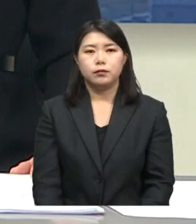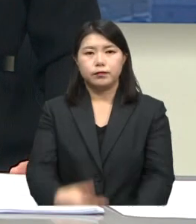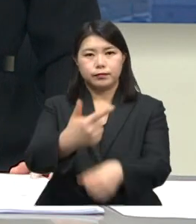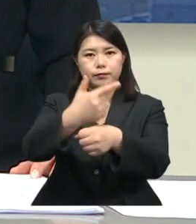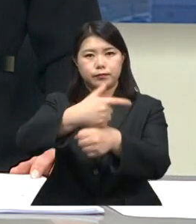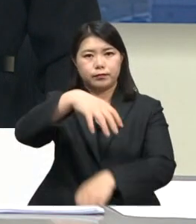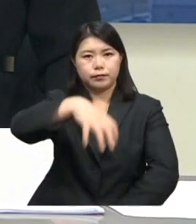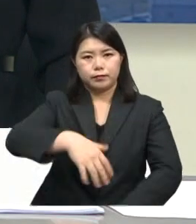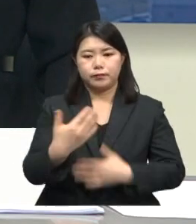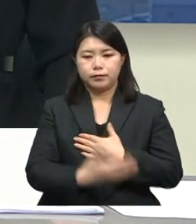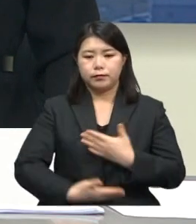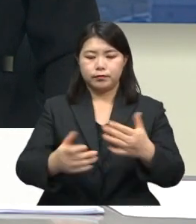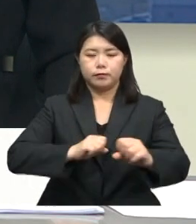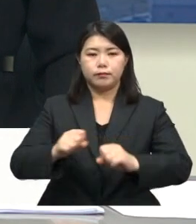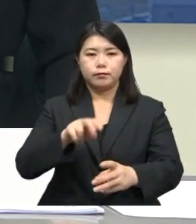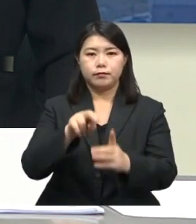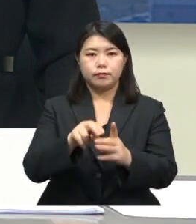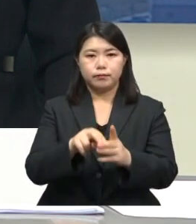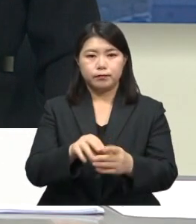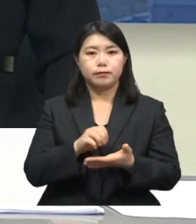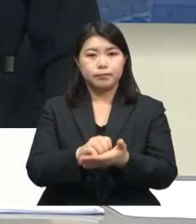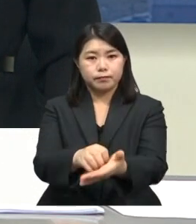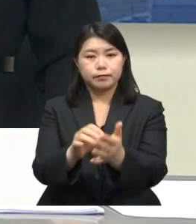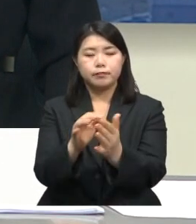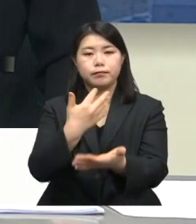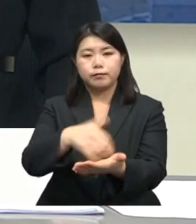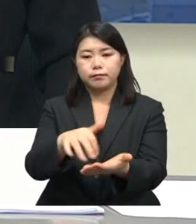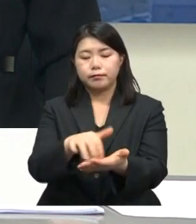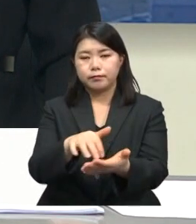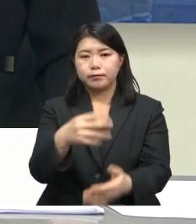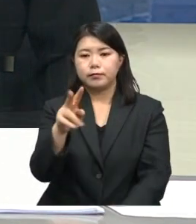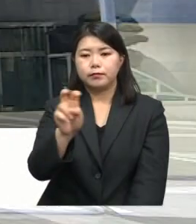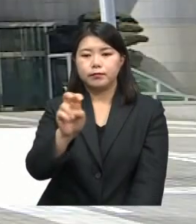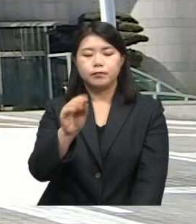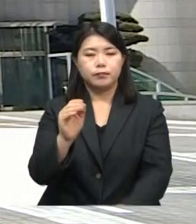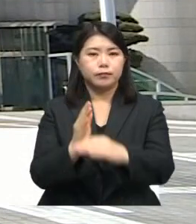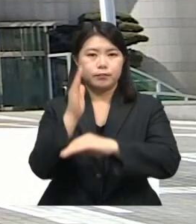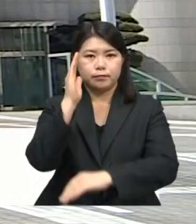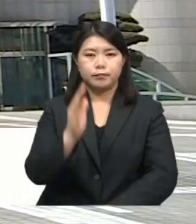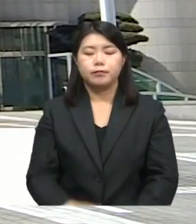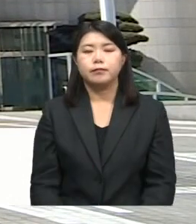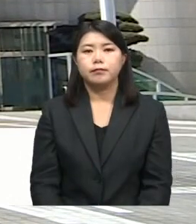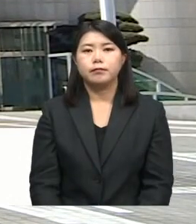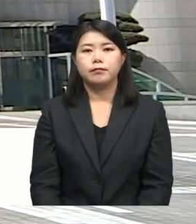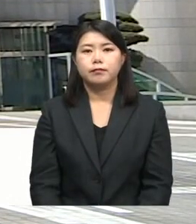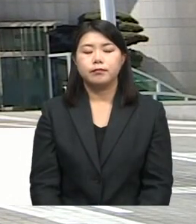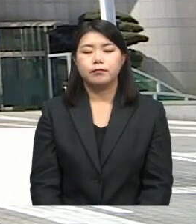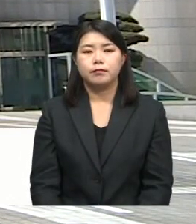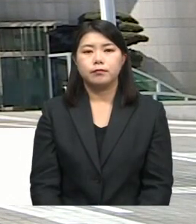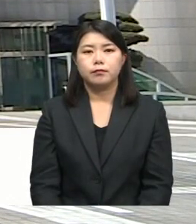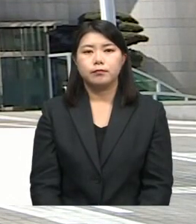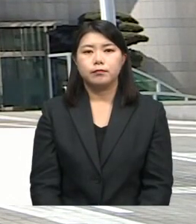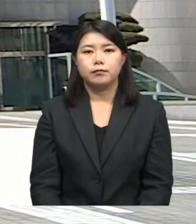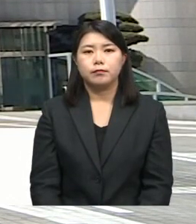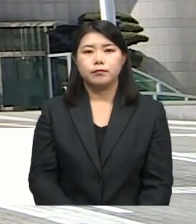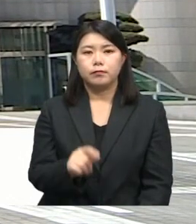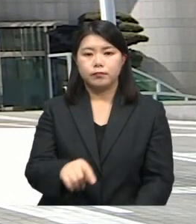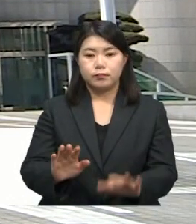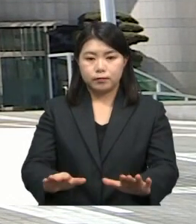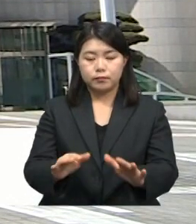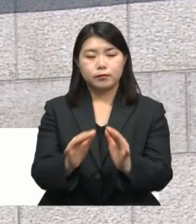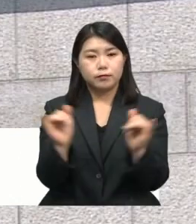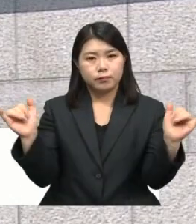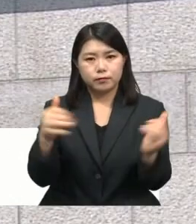남양주시는 자원봉사 센터에 등록된 자원봉사자 수가 20만 명을 돌파했다고 밝혔습니다 남양주시 현재